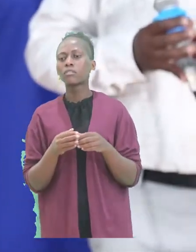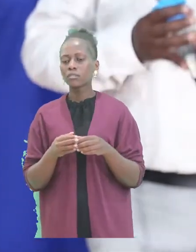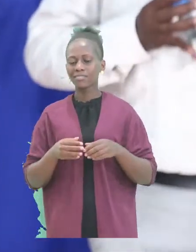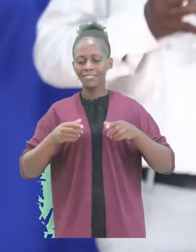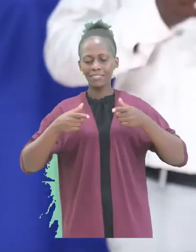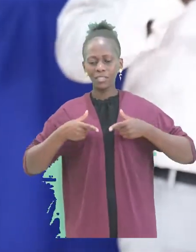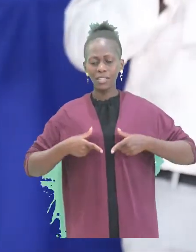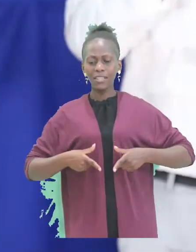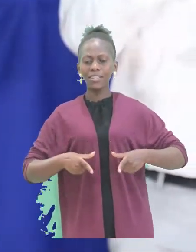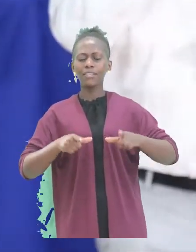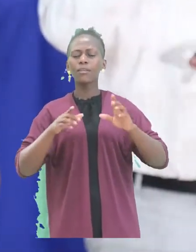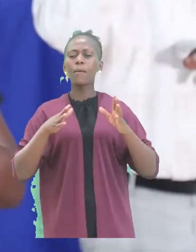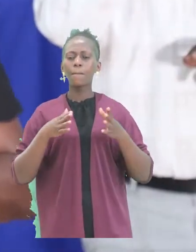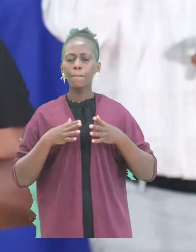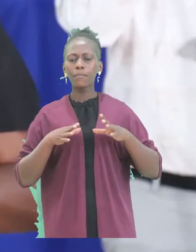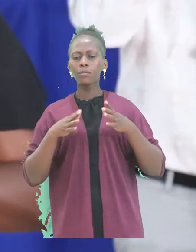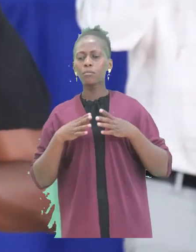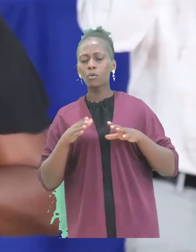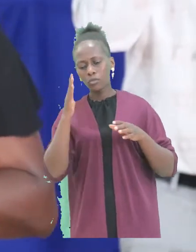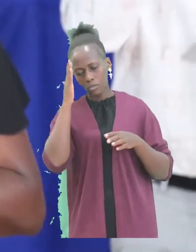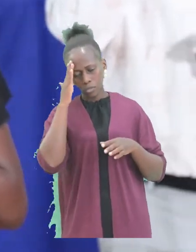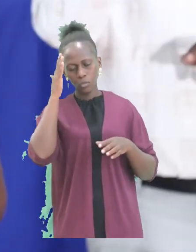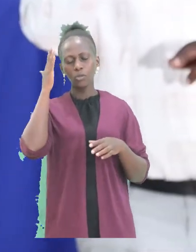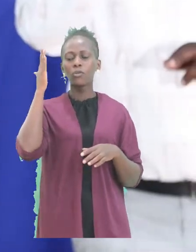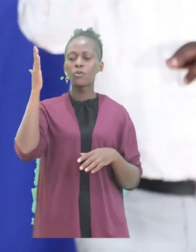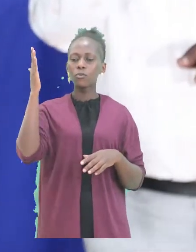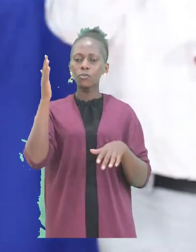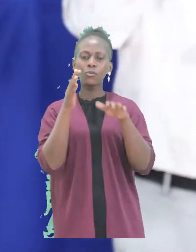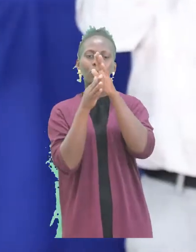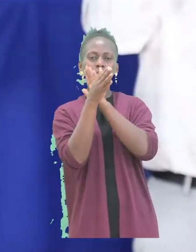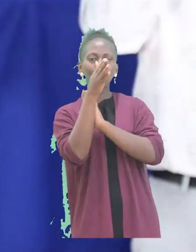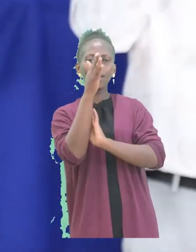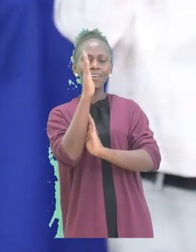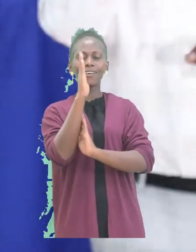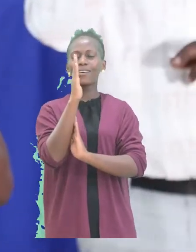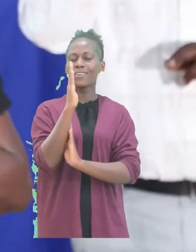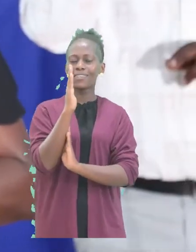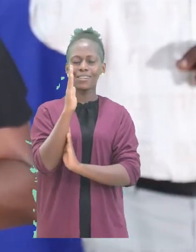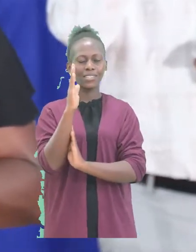Naijulikane, naijulikane, wewe ni Mungu.